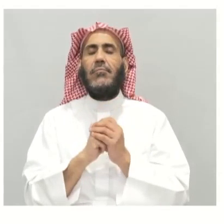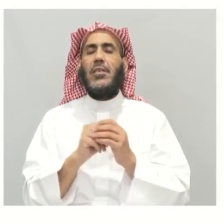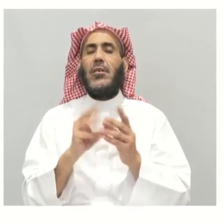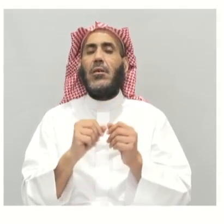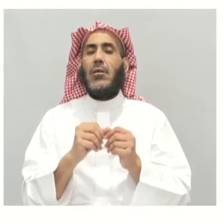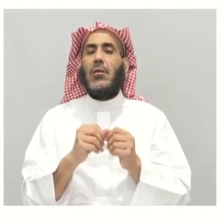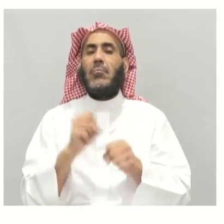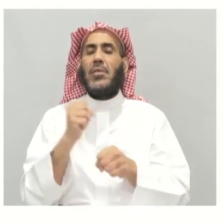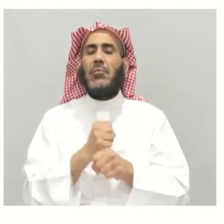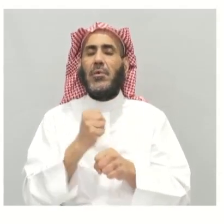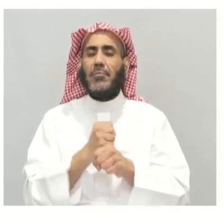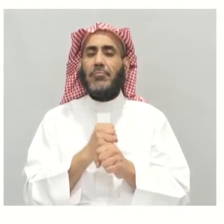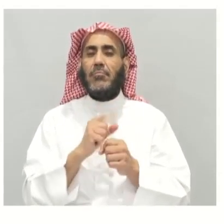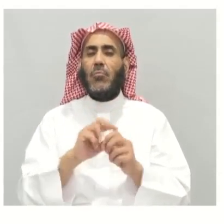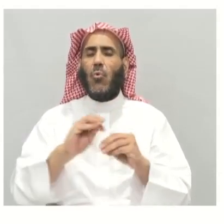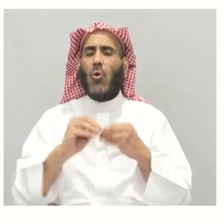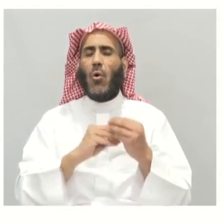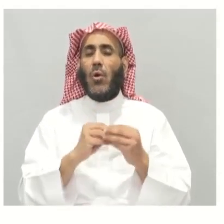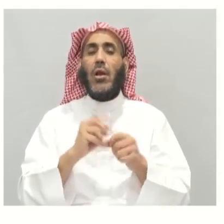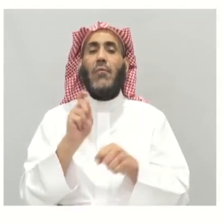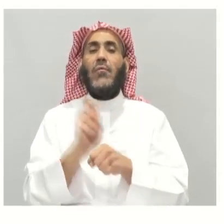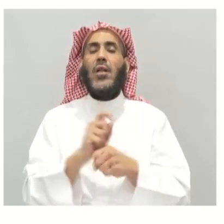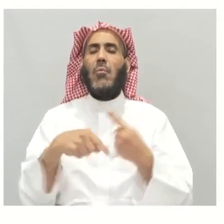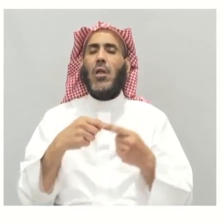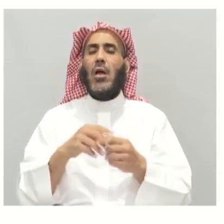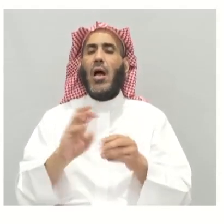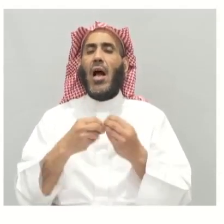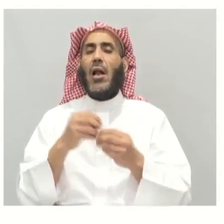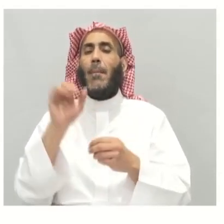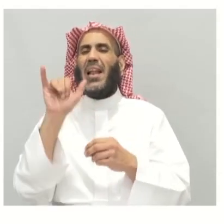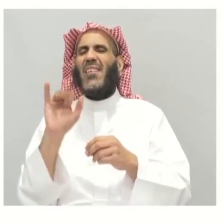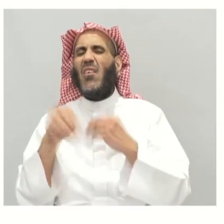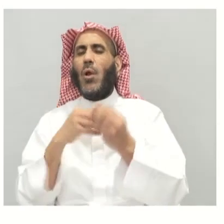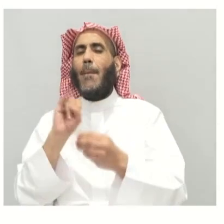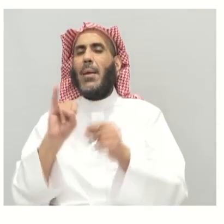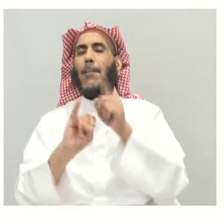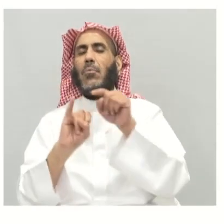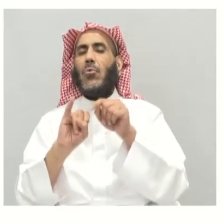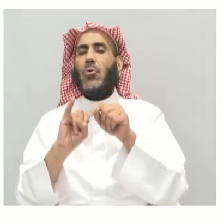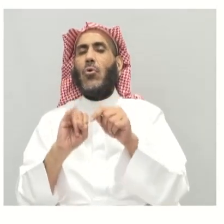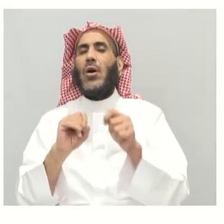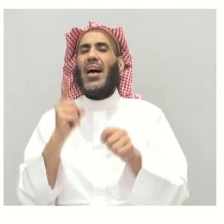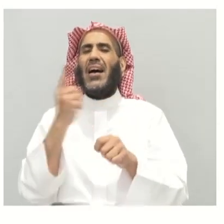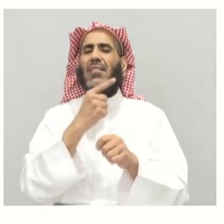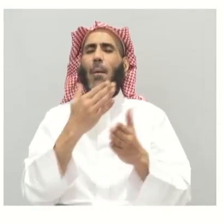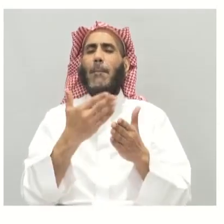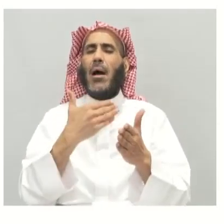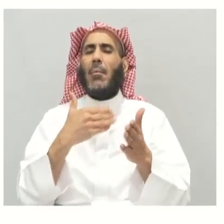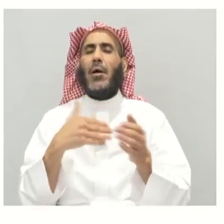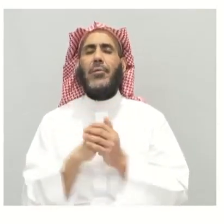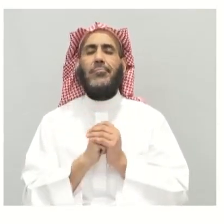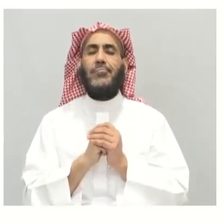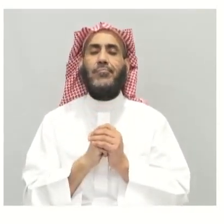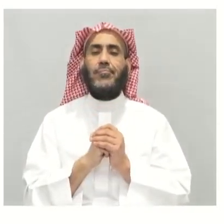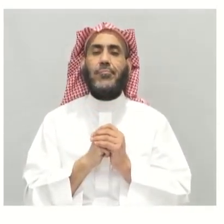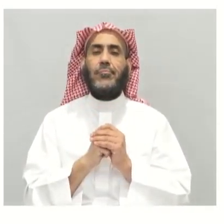أحسنتم، أقوم بتطبيقها، أحول الفعل المضارع، أقلب حرف المضارع ميم مضمومة، وأفتح ما قبل